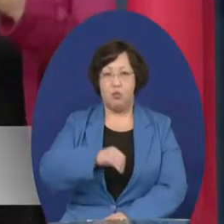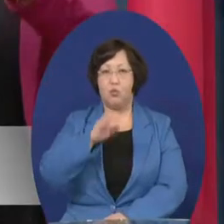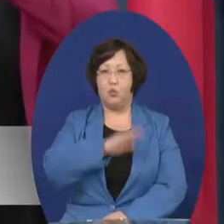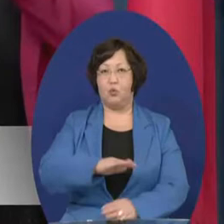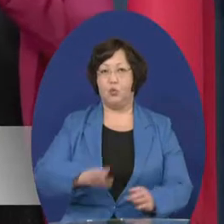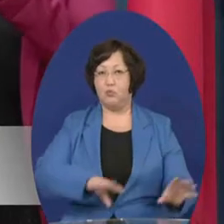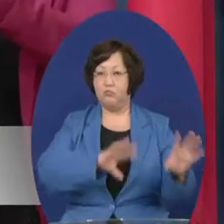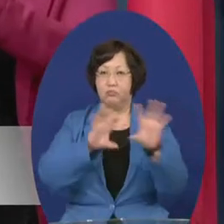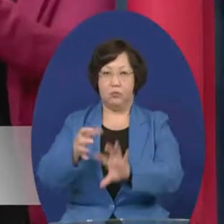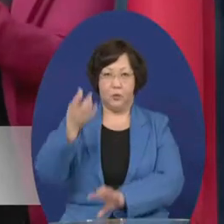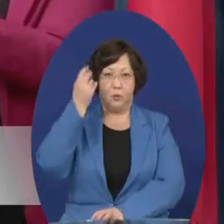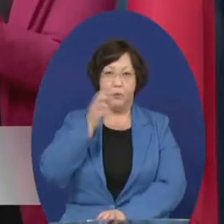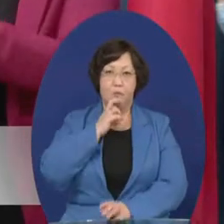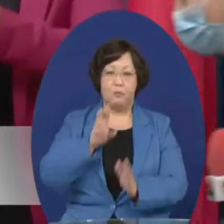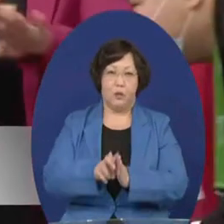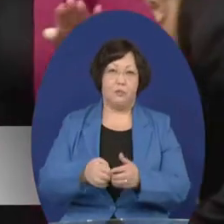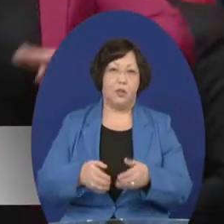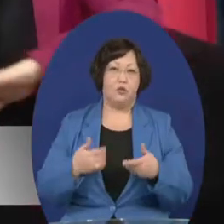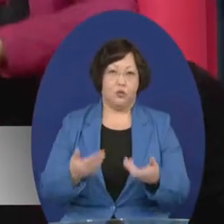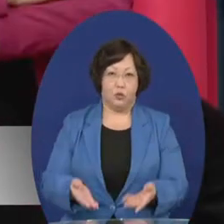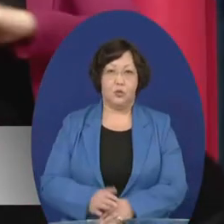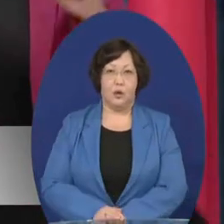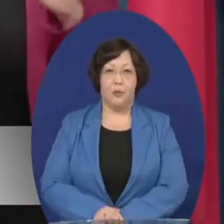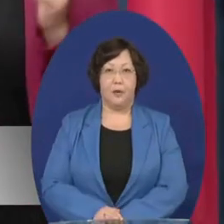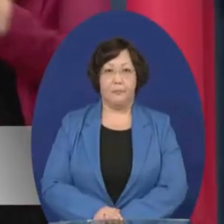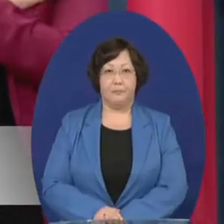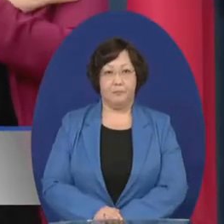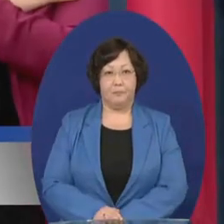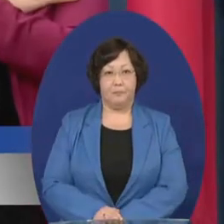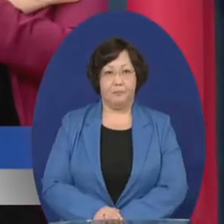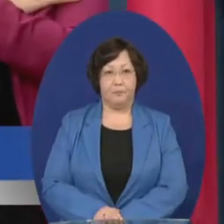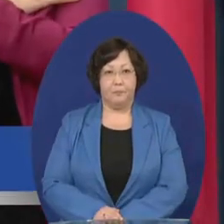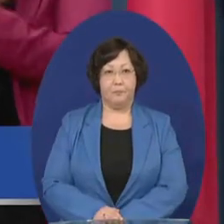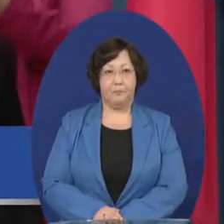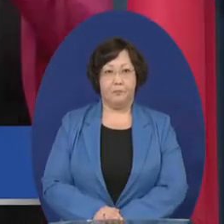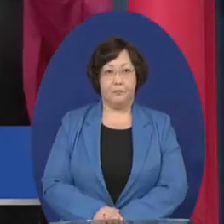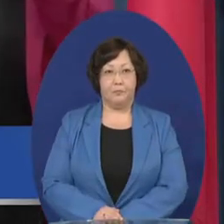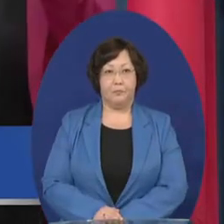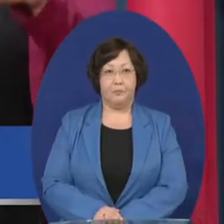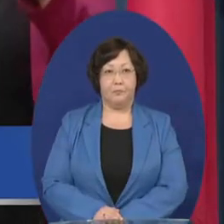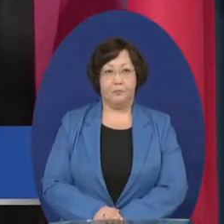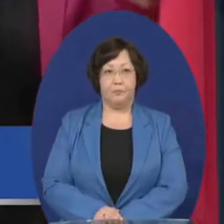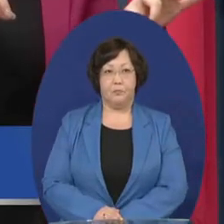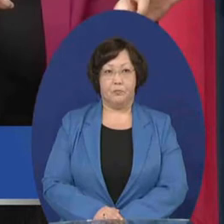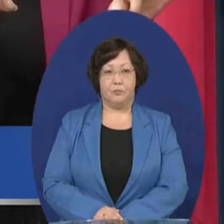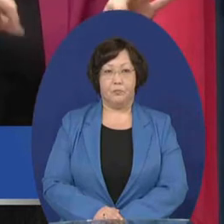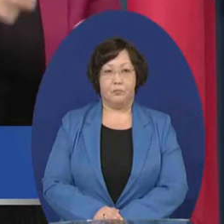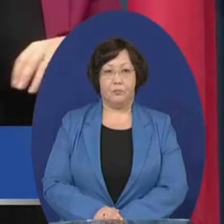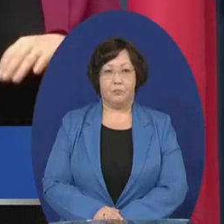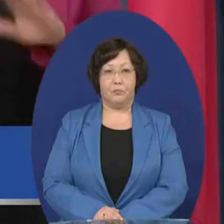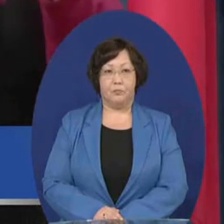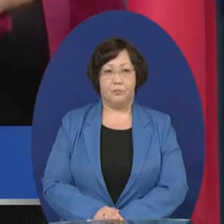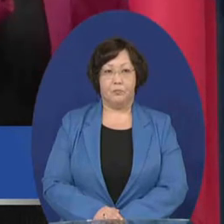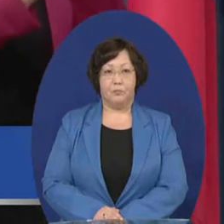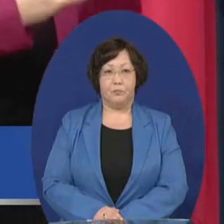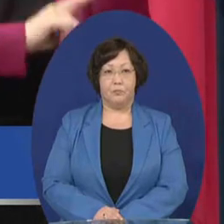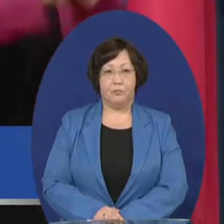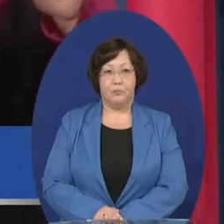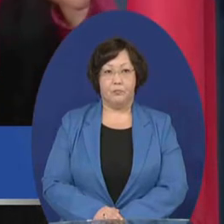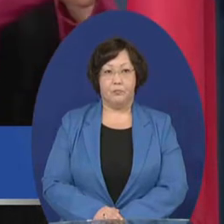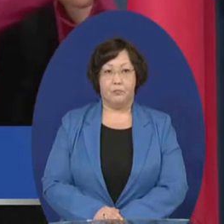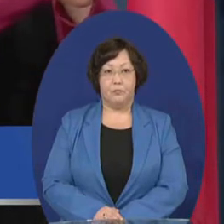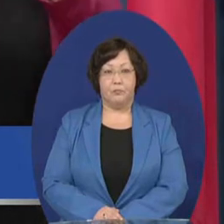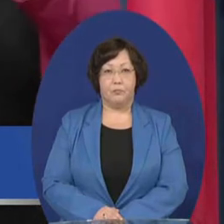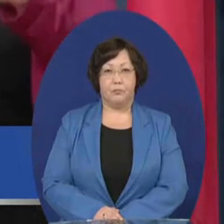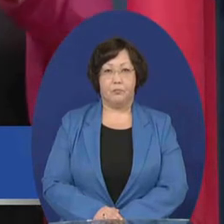боллоо. Одоо хүүхдийн сурагчдын өвлийн амралтыг 7 хоногоор сунгаад 2 сарын 7-нд эхлэх хичээлийг 2 сарын